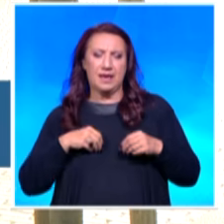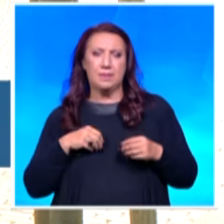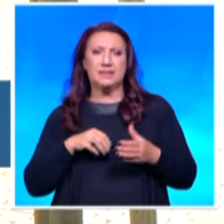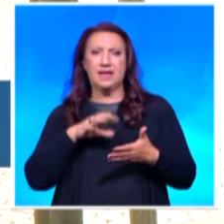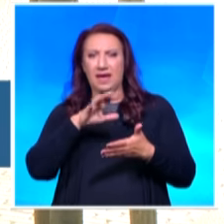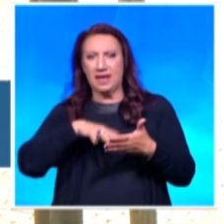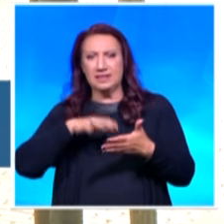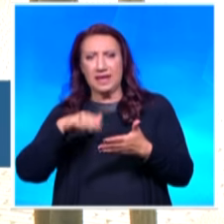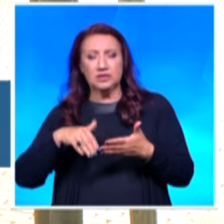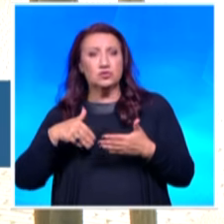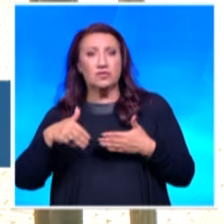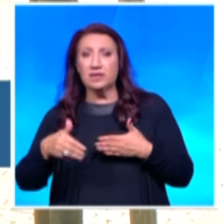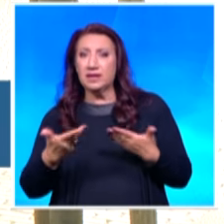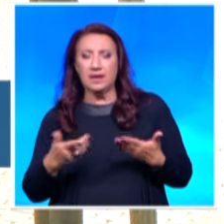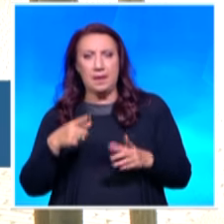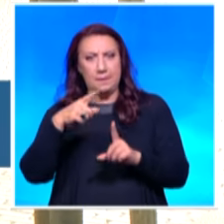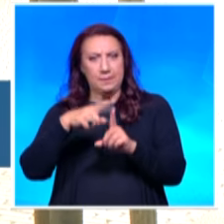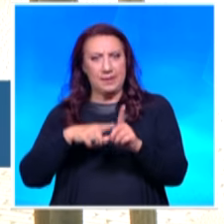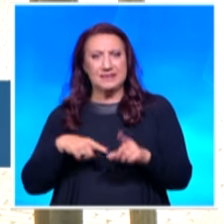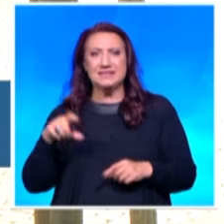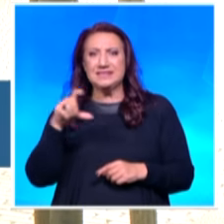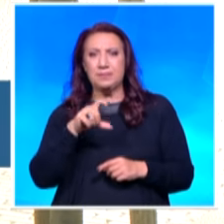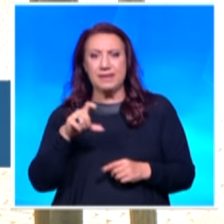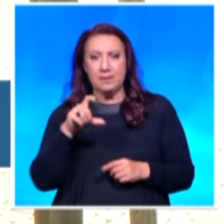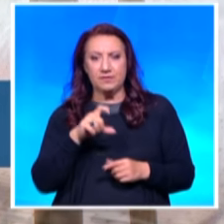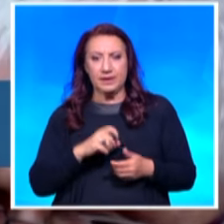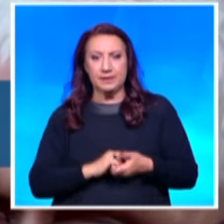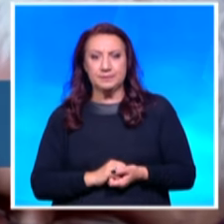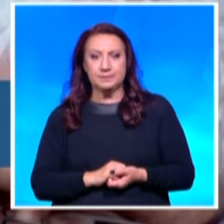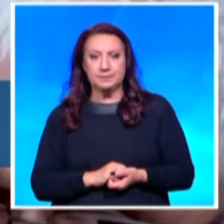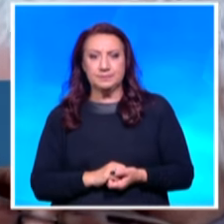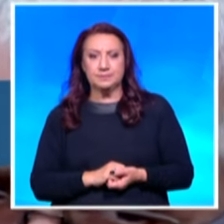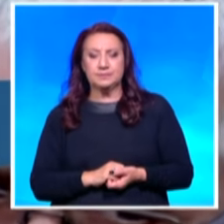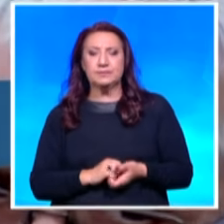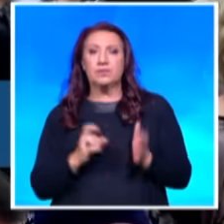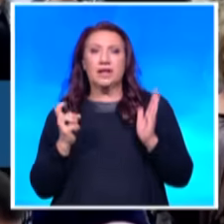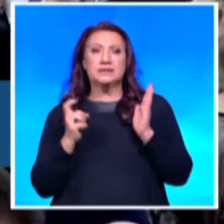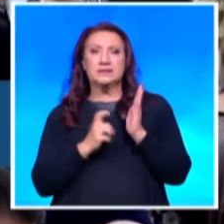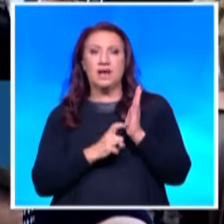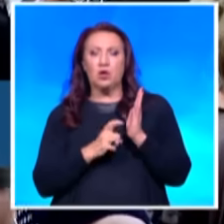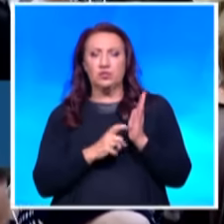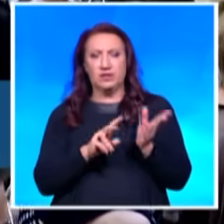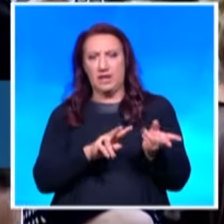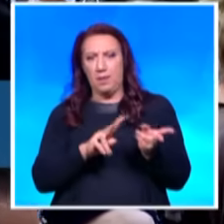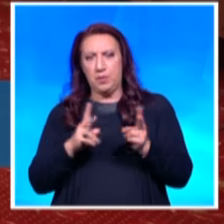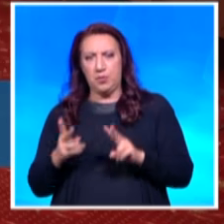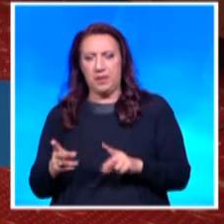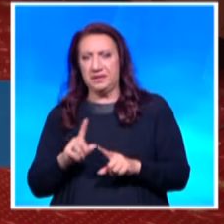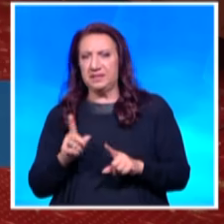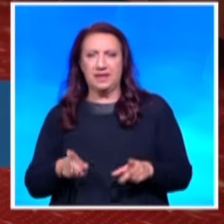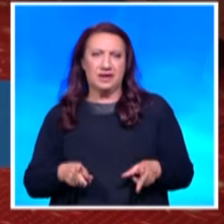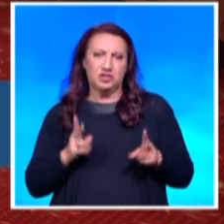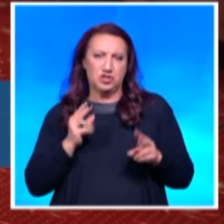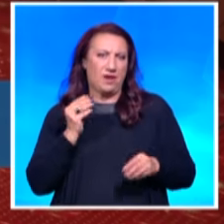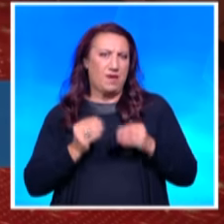септември. А сега ви разказваме дебатите от правна комисия. Законовите промени обаче не решават проблема с агресията,